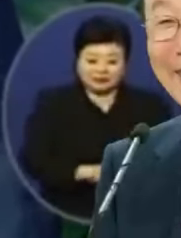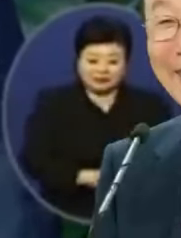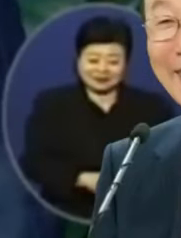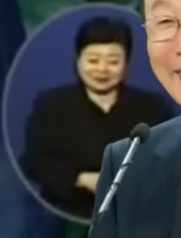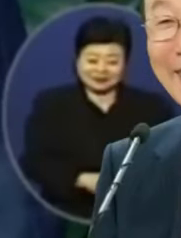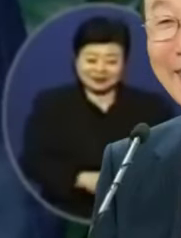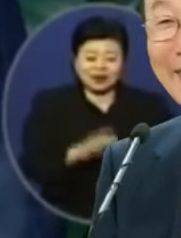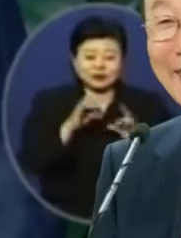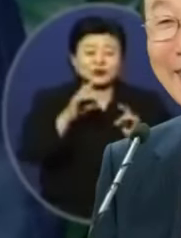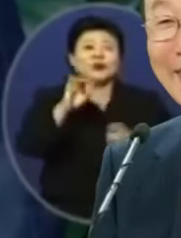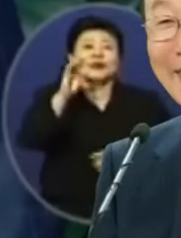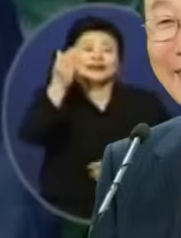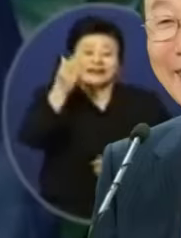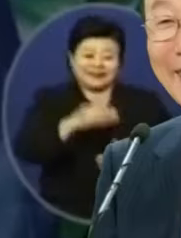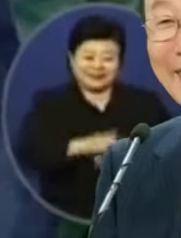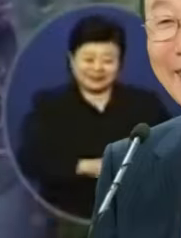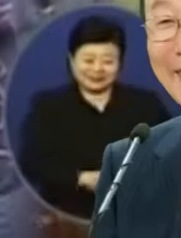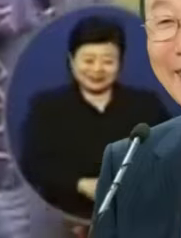전도하고요.